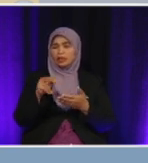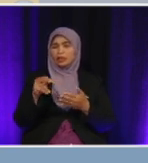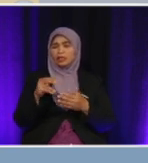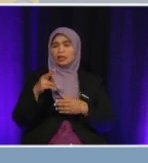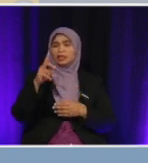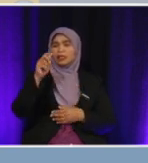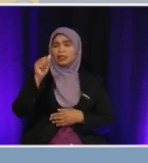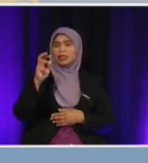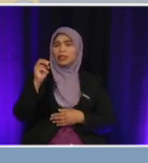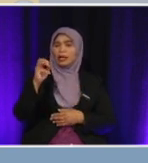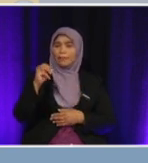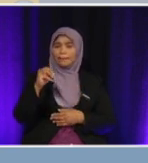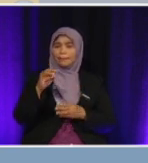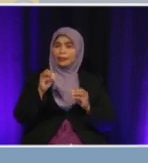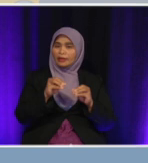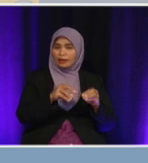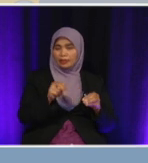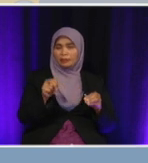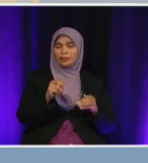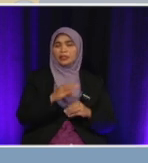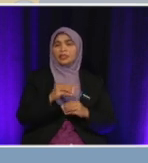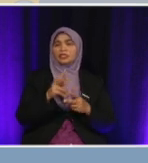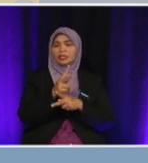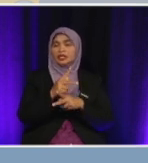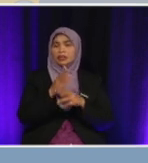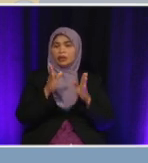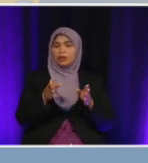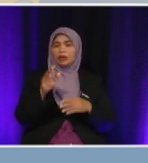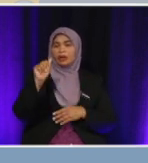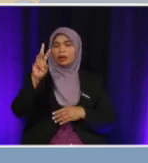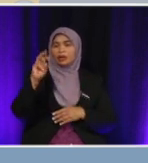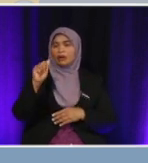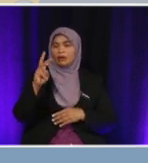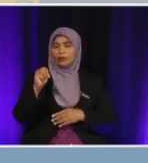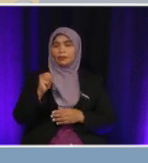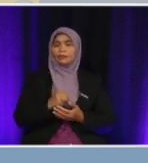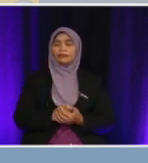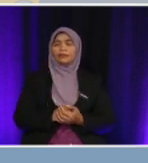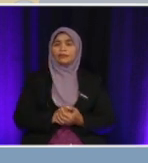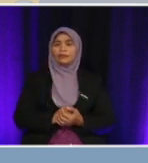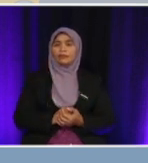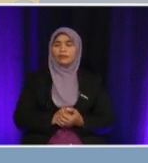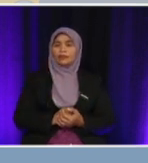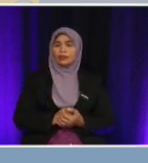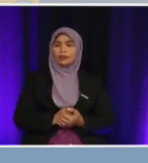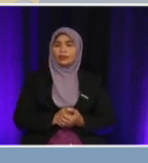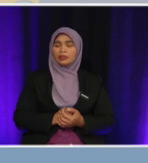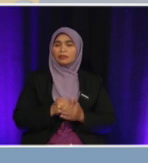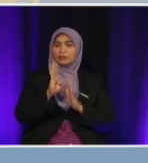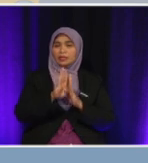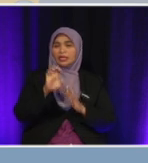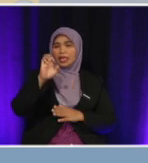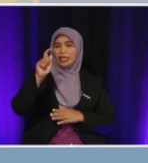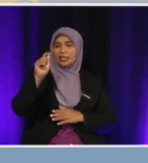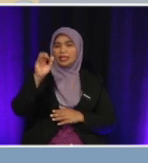beretika yang Selamat ya yang ada nilai-nilai yang baik peperangan pun ada nilai yang baik ya yang beretika ya